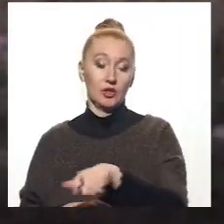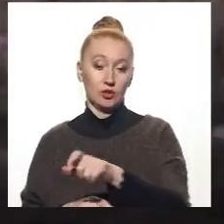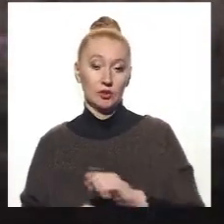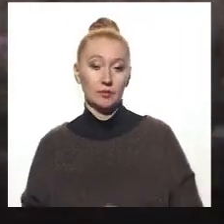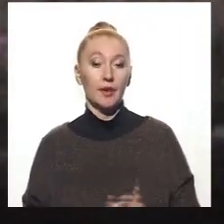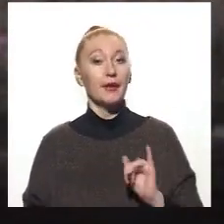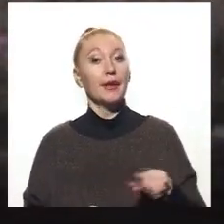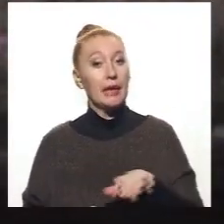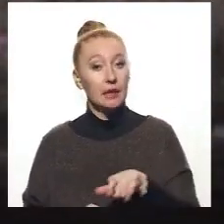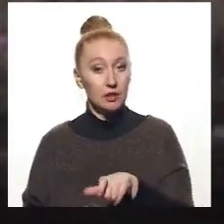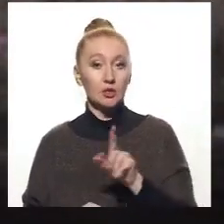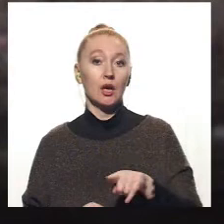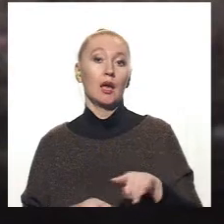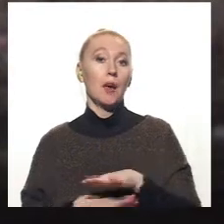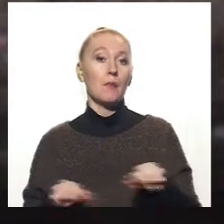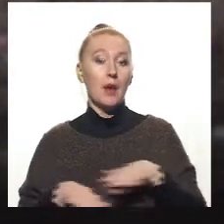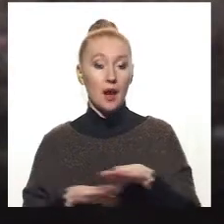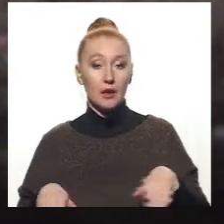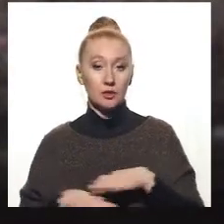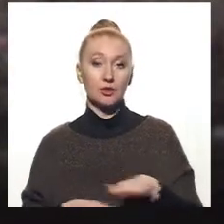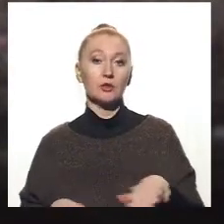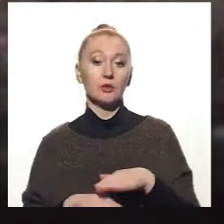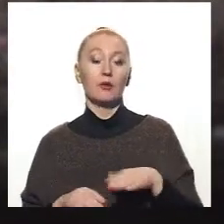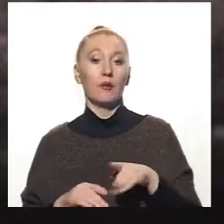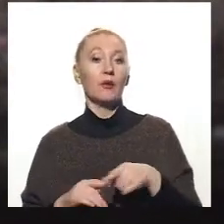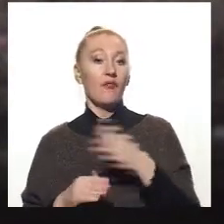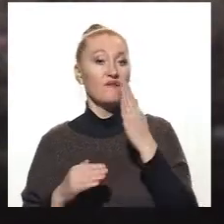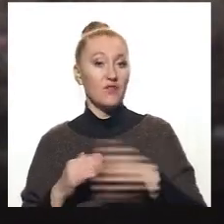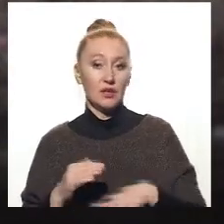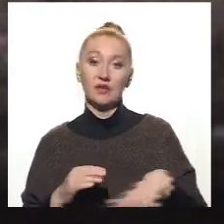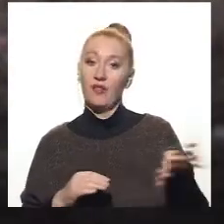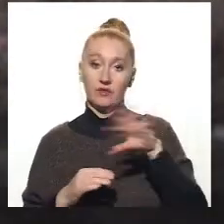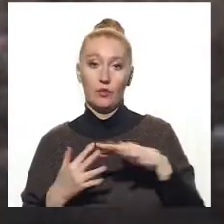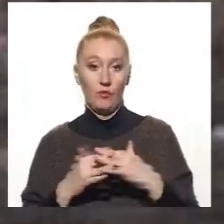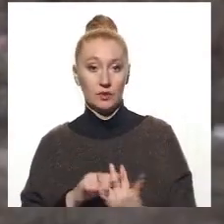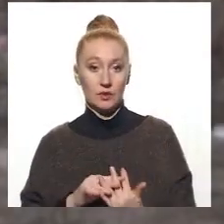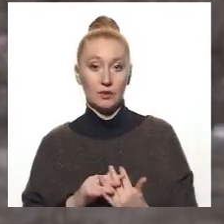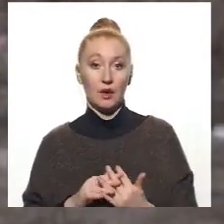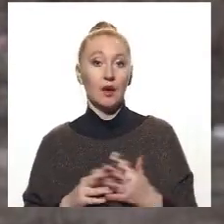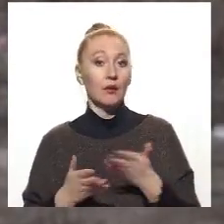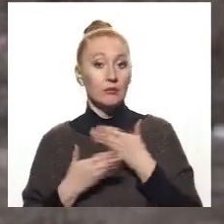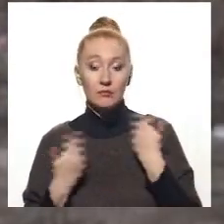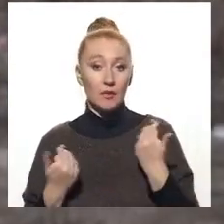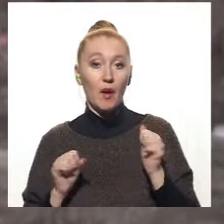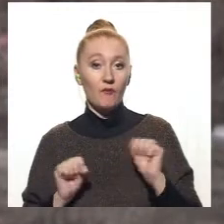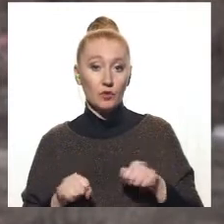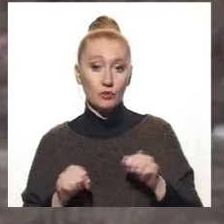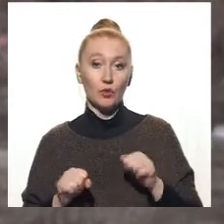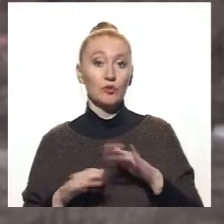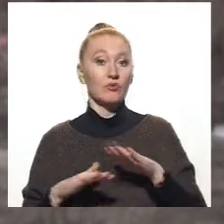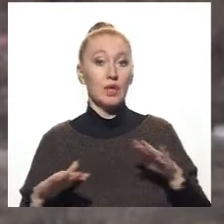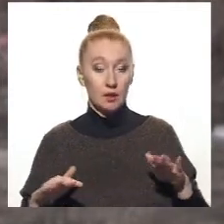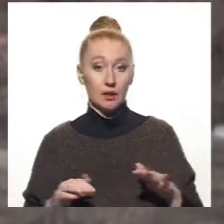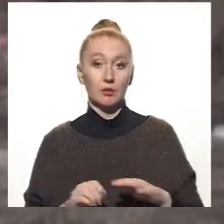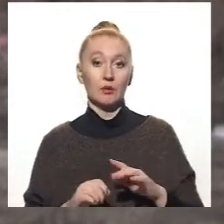і пляж відрізали від цього села. Нема можливості